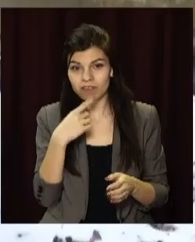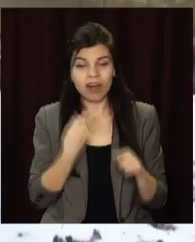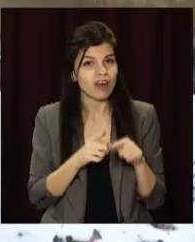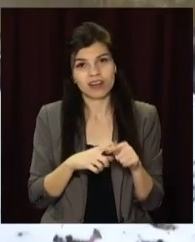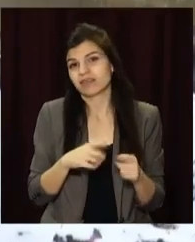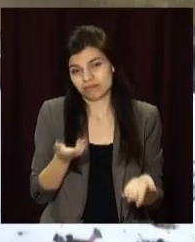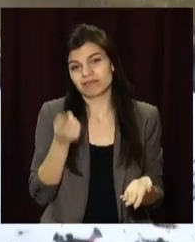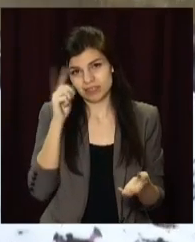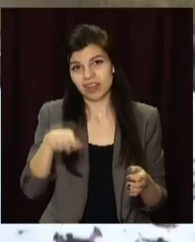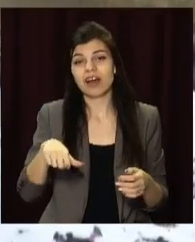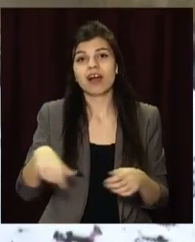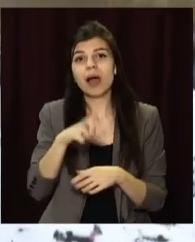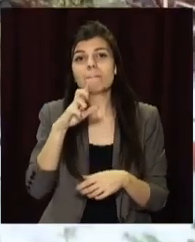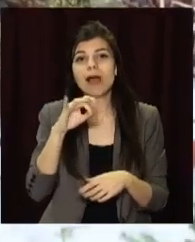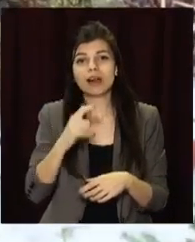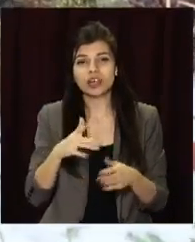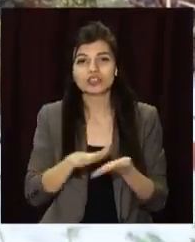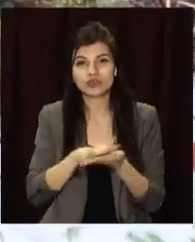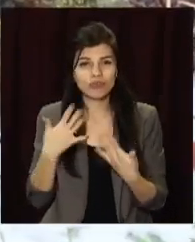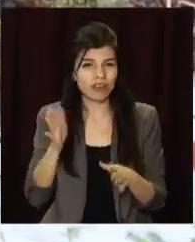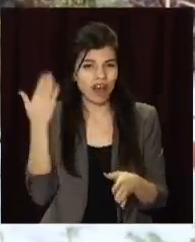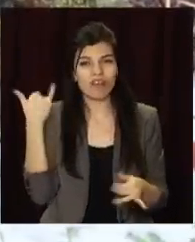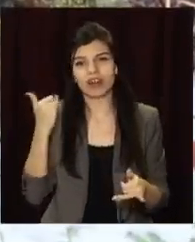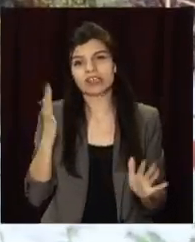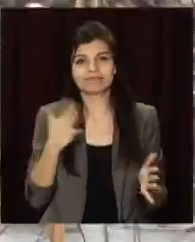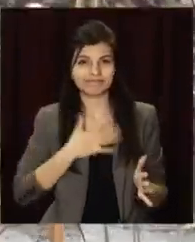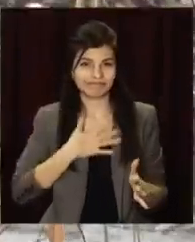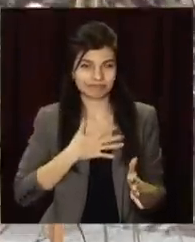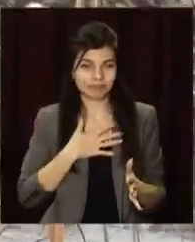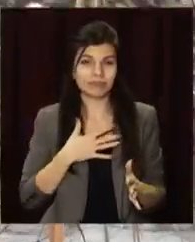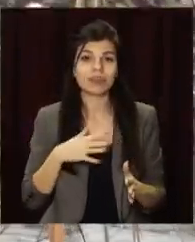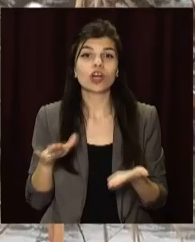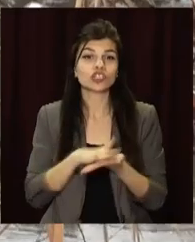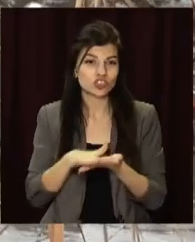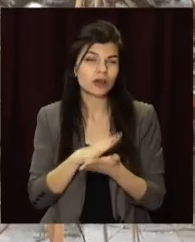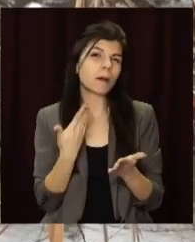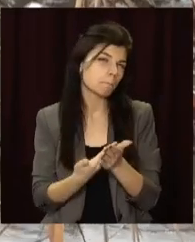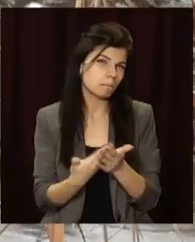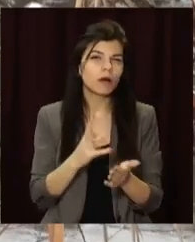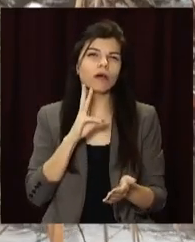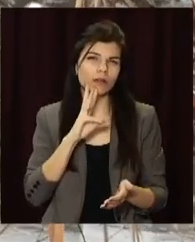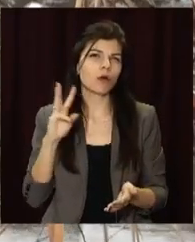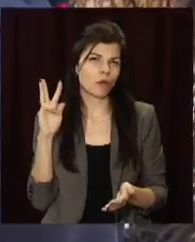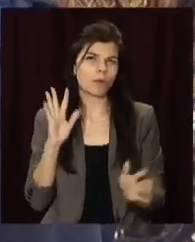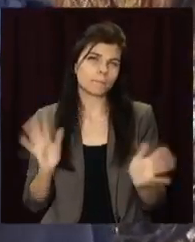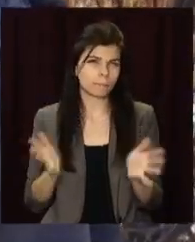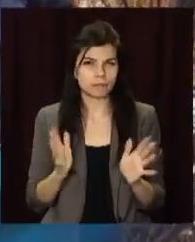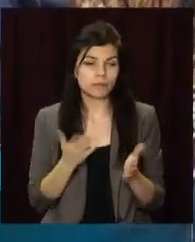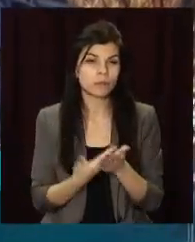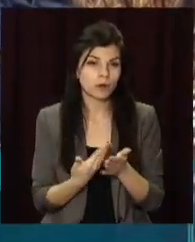це й не дивно. Берег тут чистили давно. І аби як. Чистили, по-моєму, 3 роки назад.